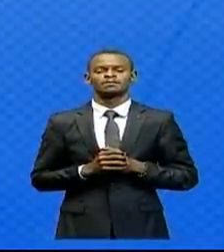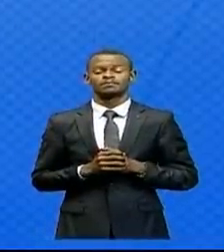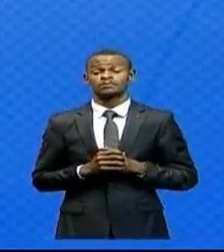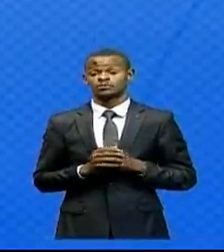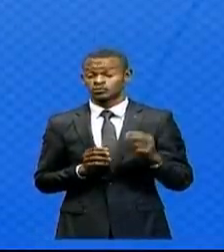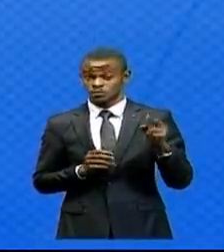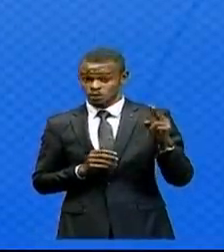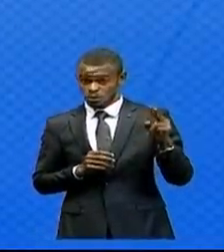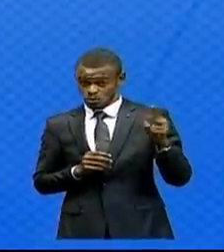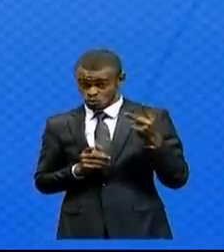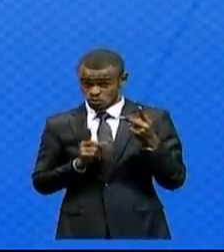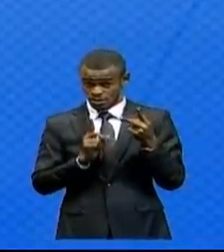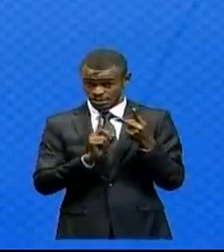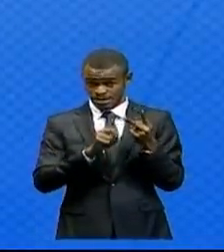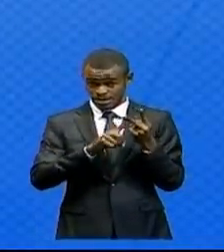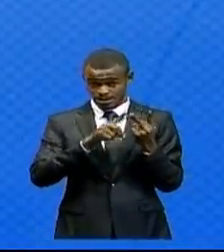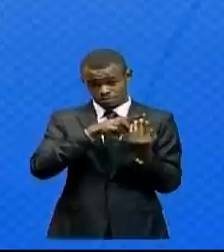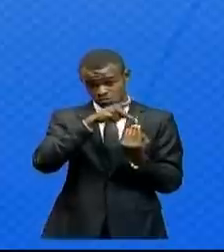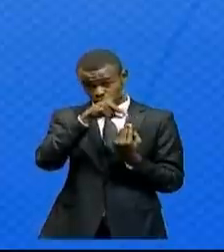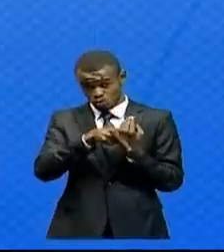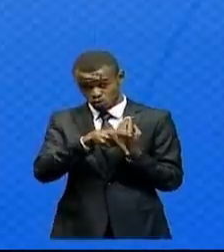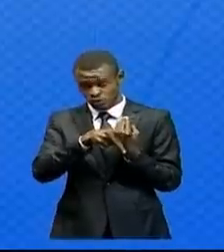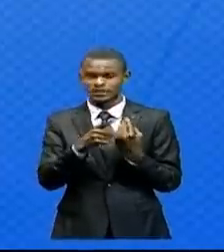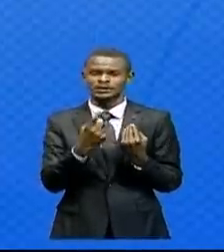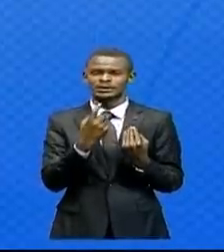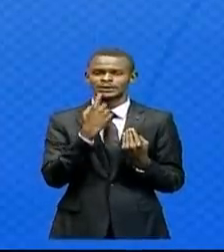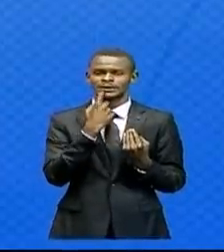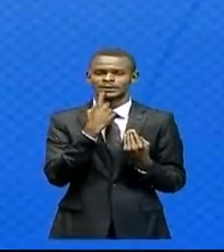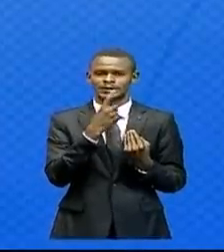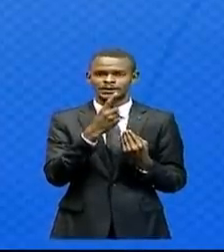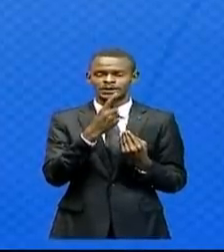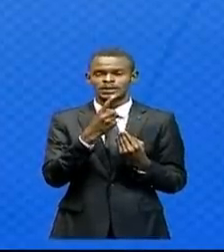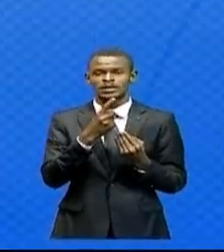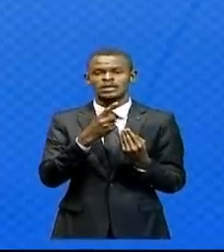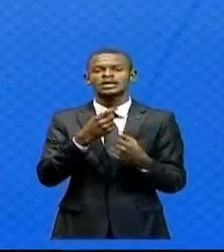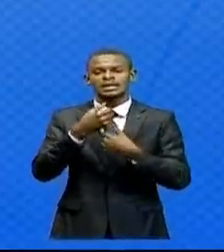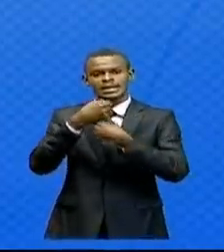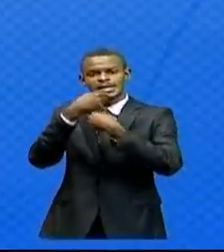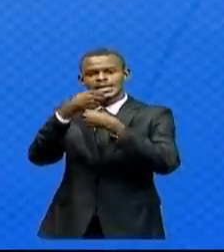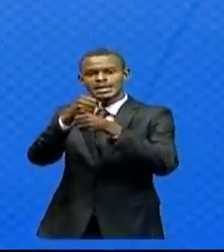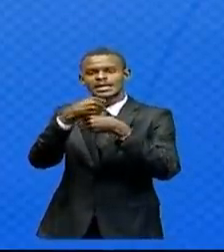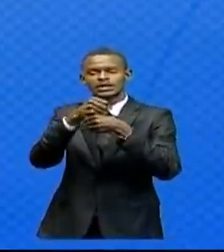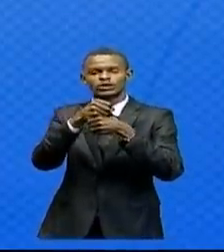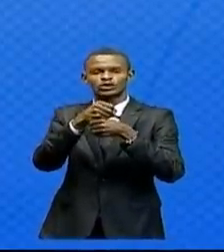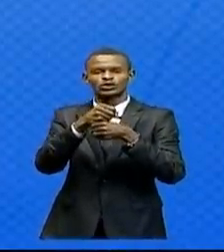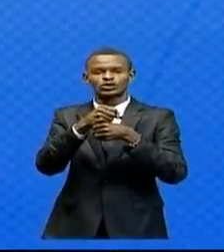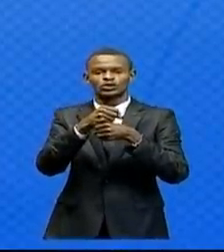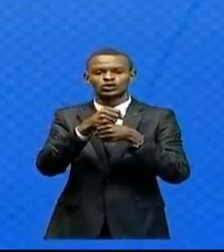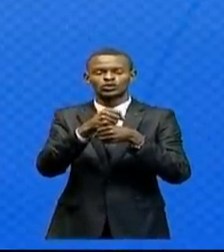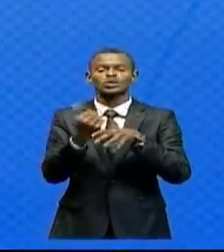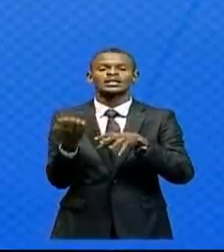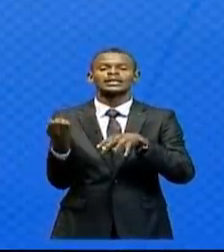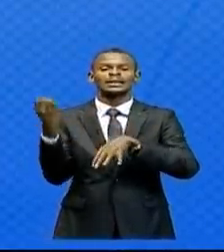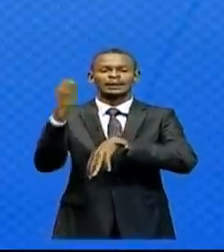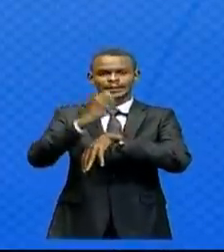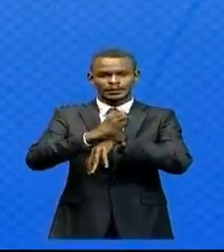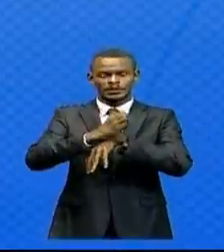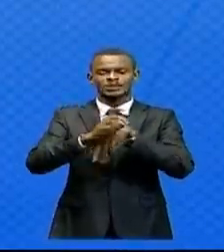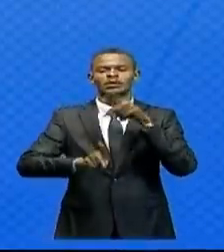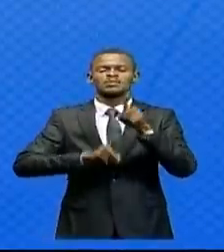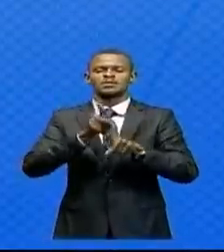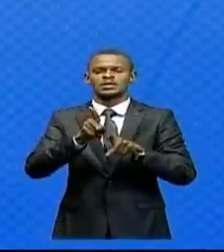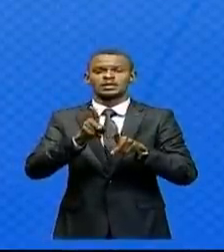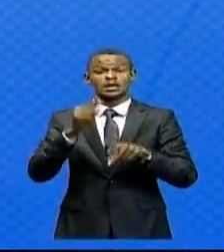Deuxième projet, projet de décret portant création d'un établissement public. Le ministre d'État, ministre